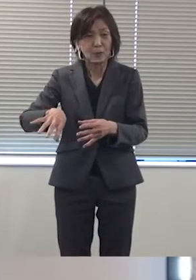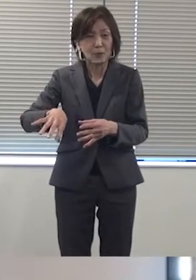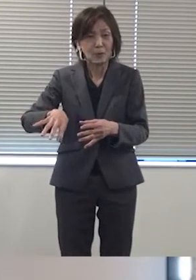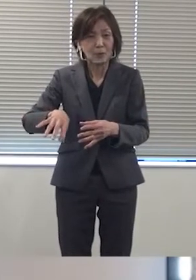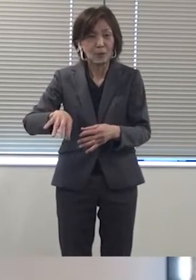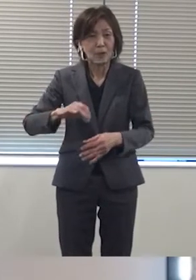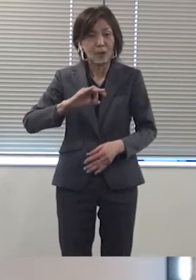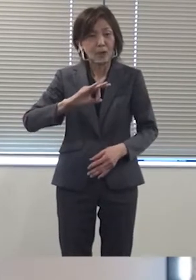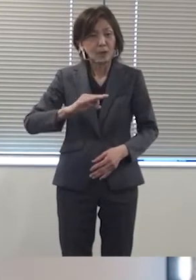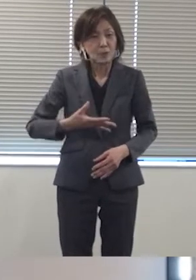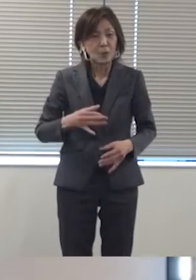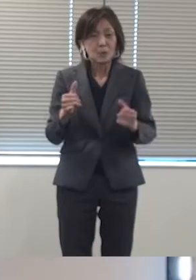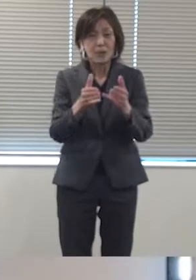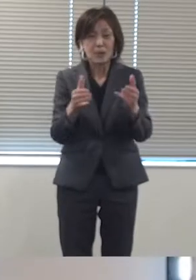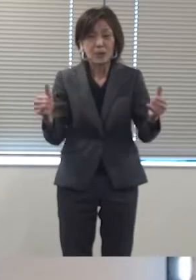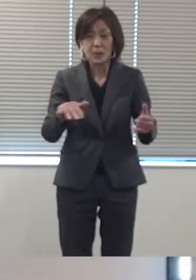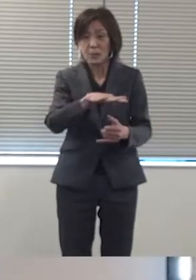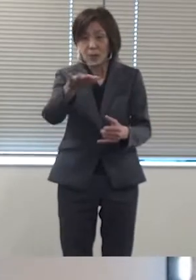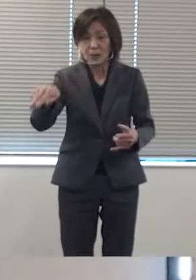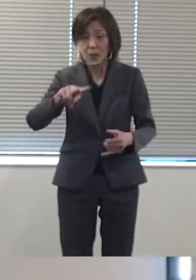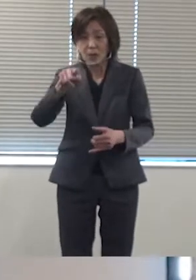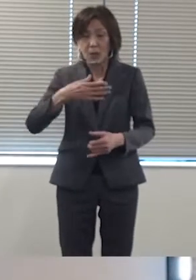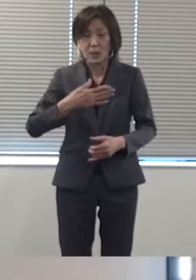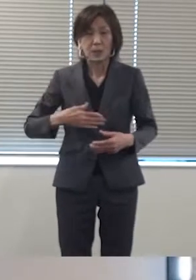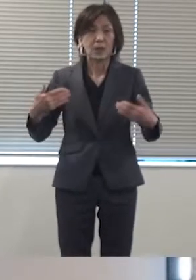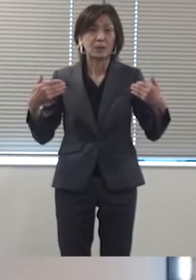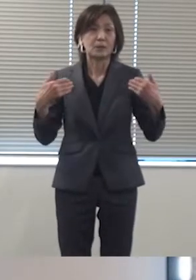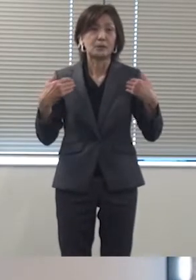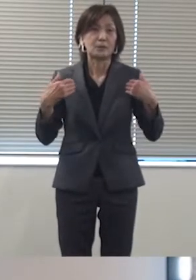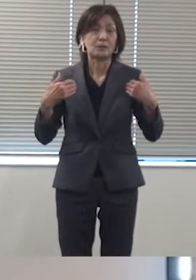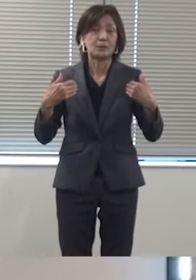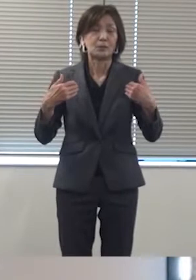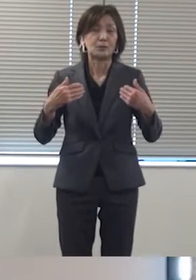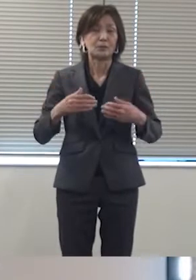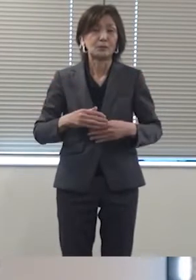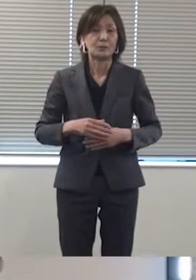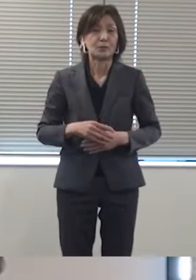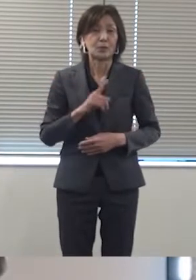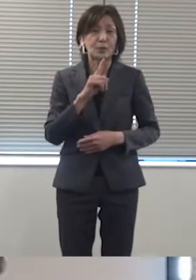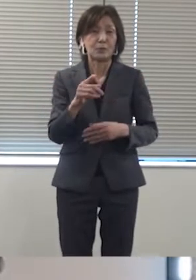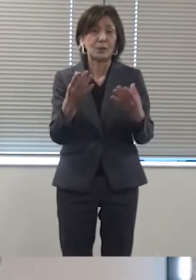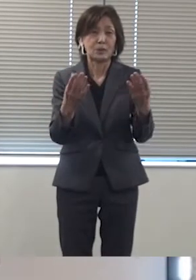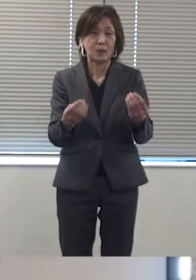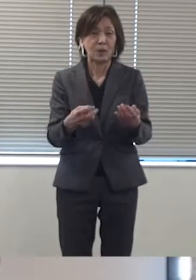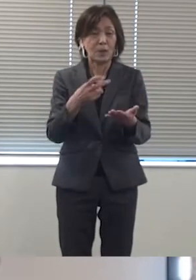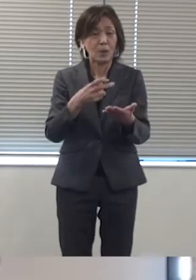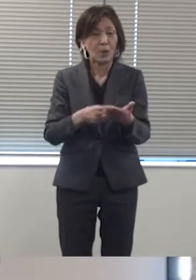ですが、法的にもいろんな課題があって、クリアは難しいと思います。